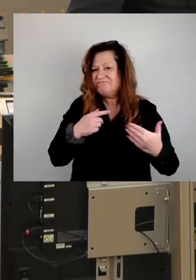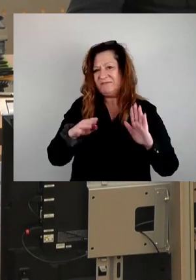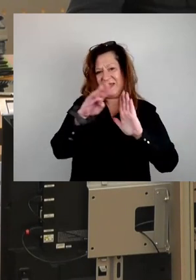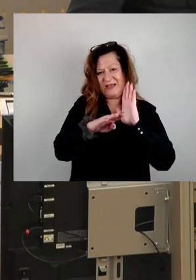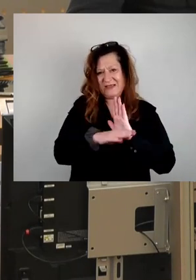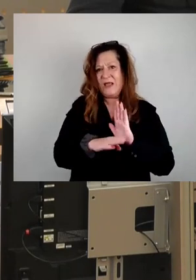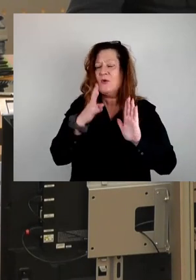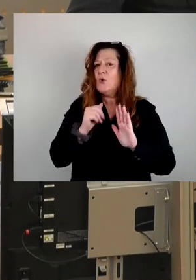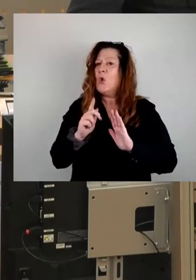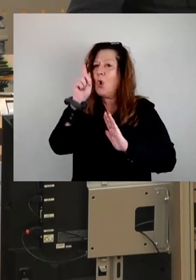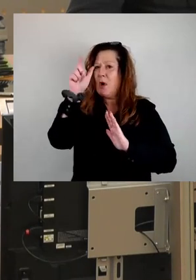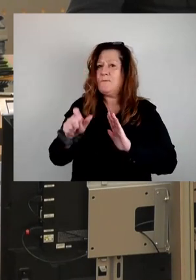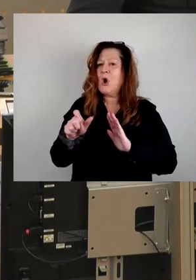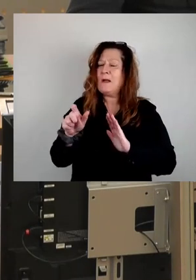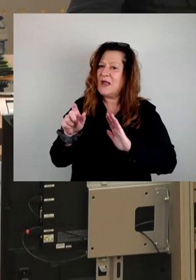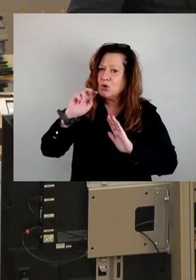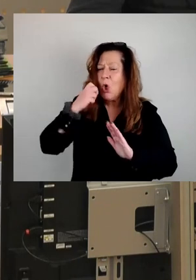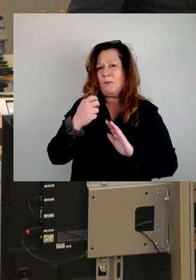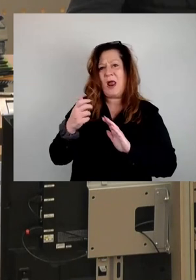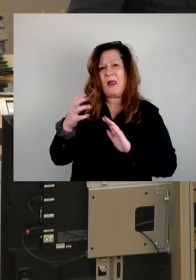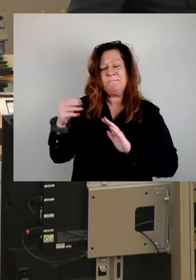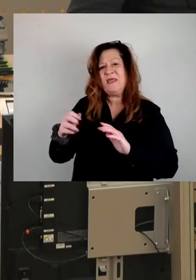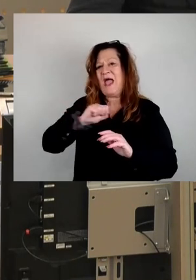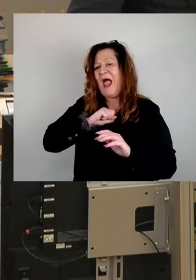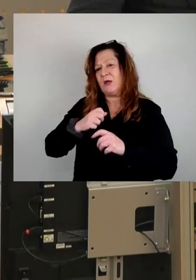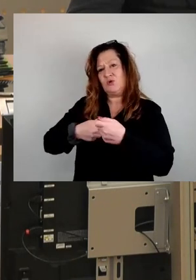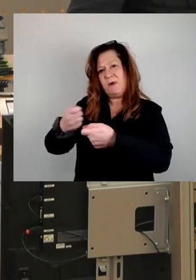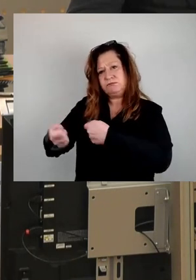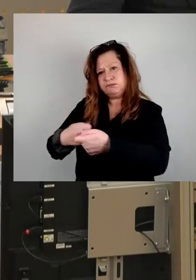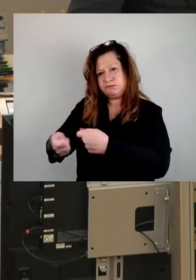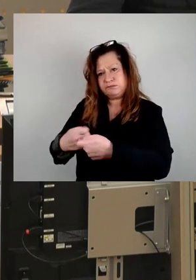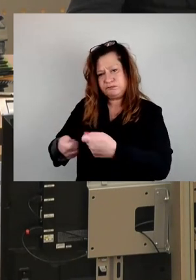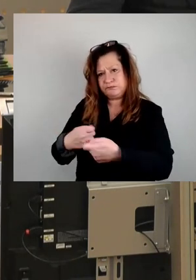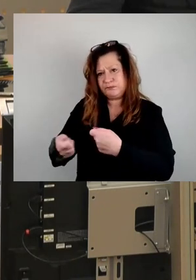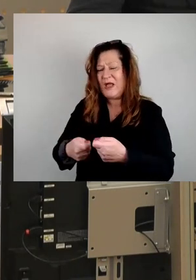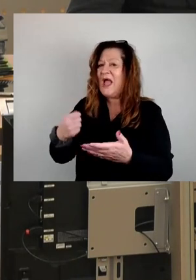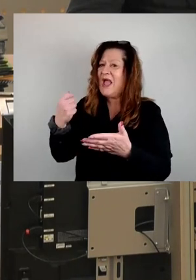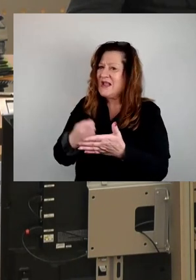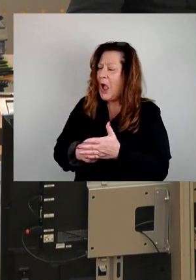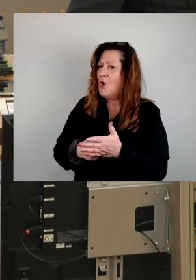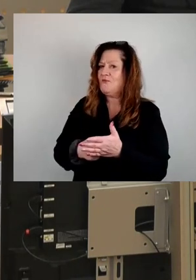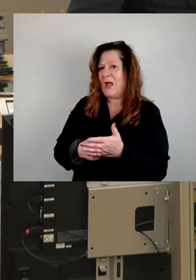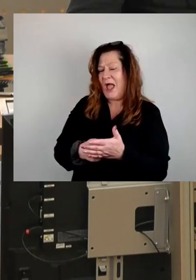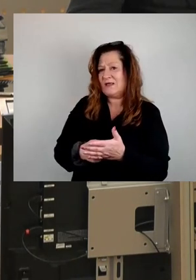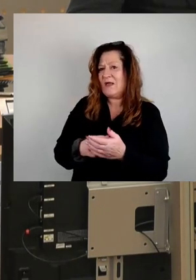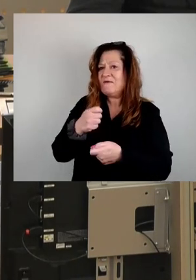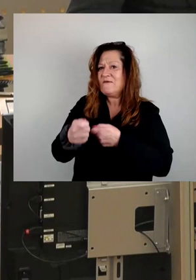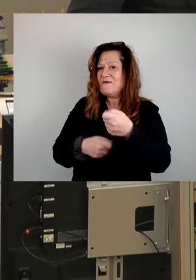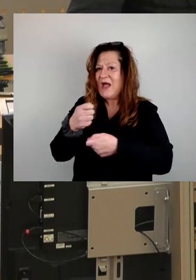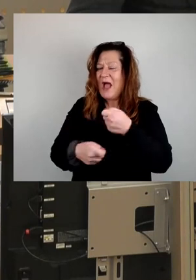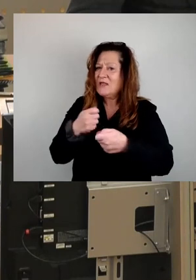Oberbürgermeister beauftragen, nochmals in Verhandlungen mit dem Eigentümer der Grundstücke zu gehen und einen Kaufpreis zu verhandeln, der etwas näher an der Realität